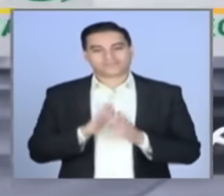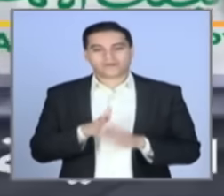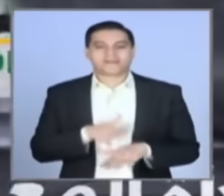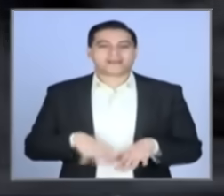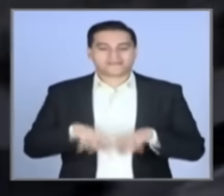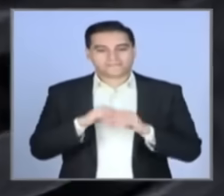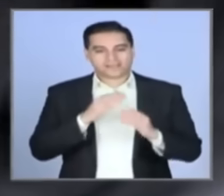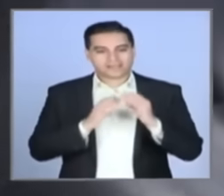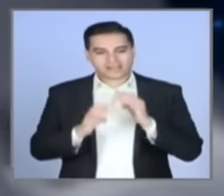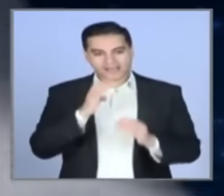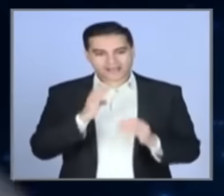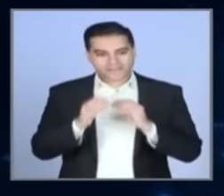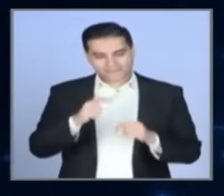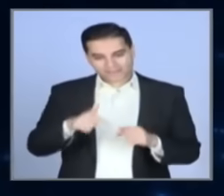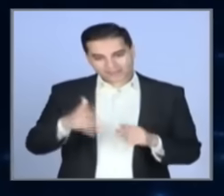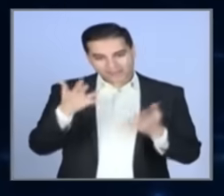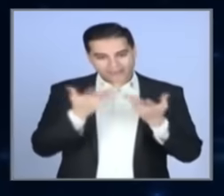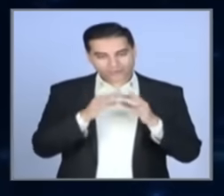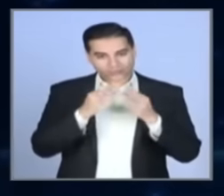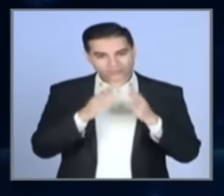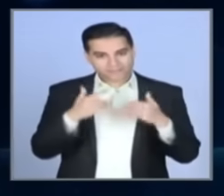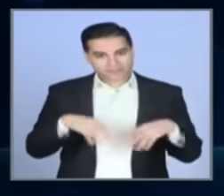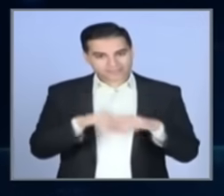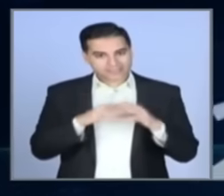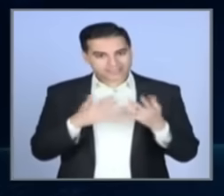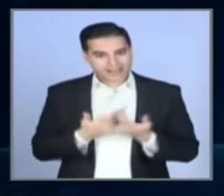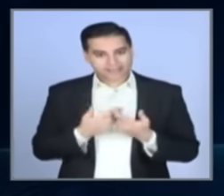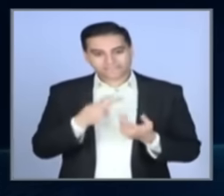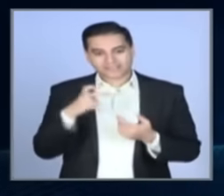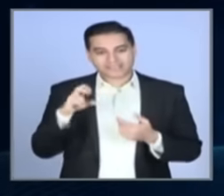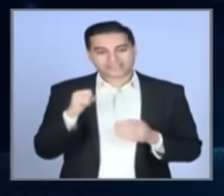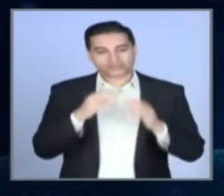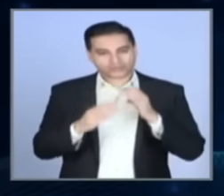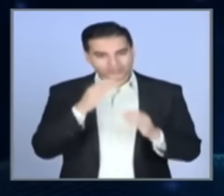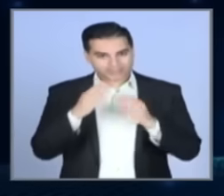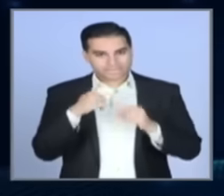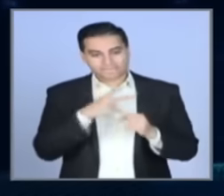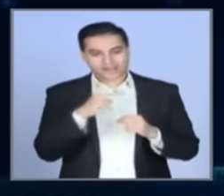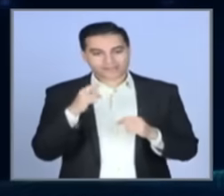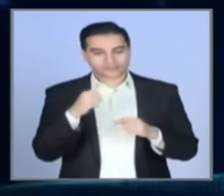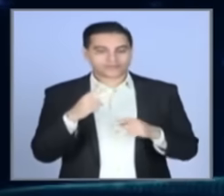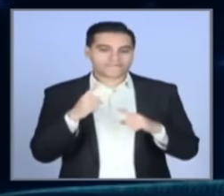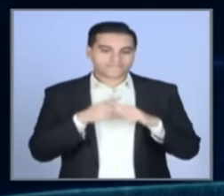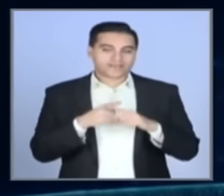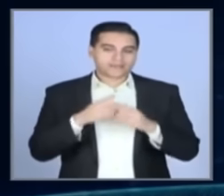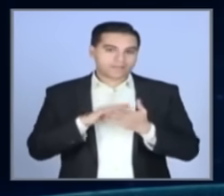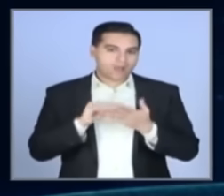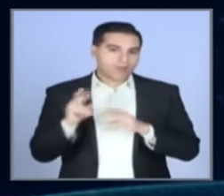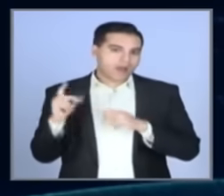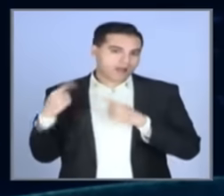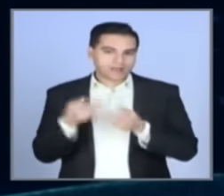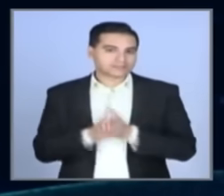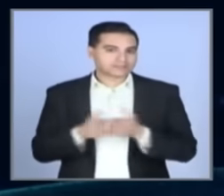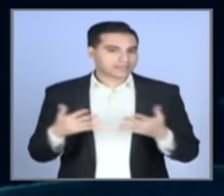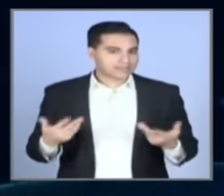وبكده يبقى إجمالي النقط اللي حصلت عليها عائلات مصر في حلقة النهاردة 225 نقطة، ويبقى مجموع النقط من أول حلقة